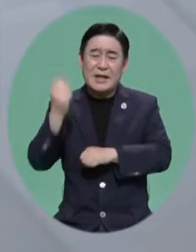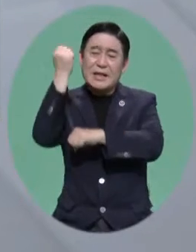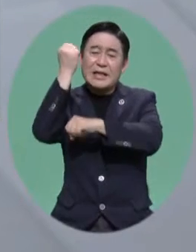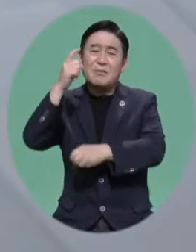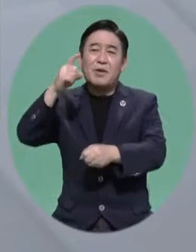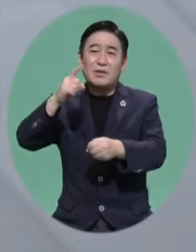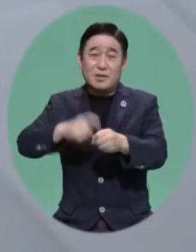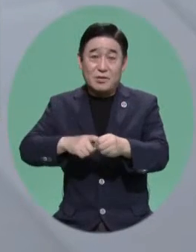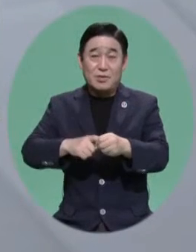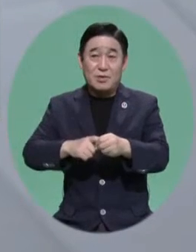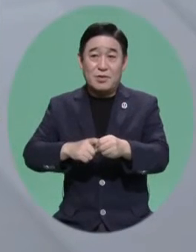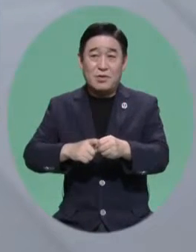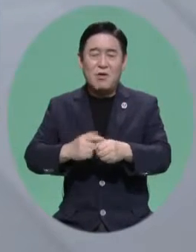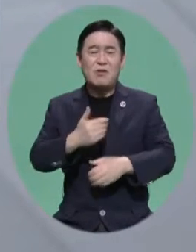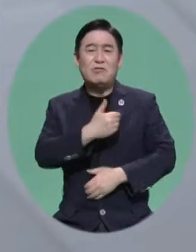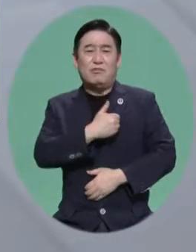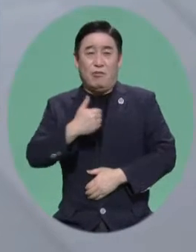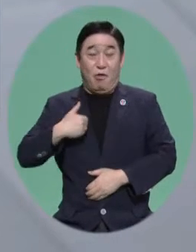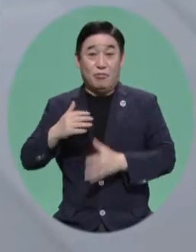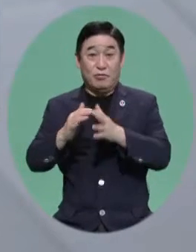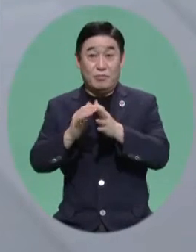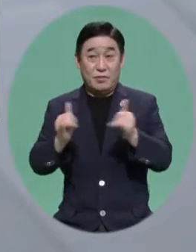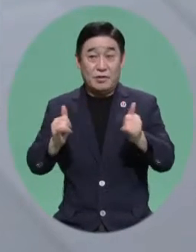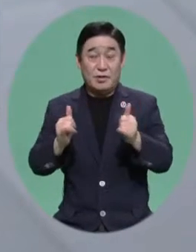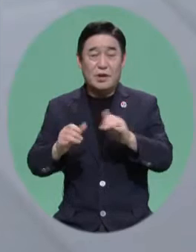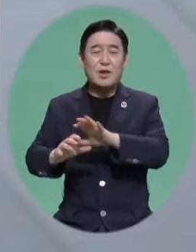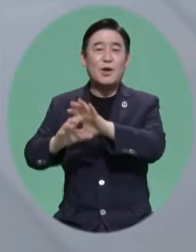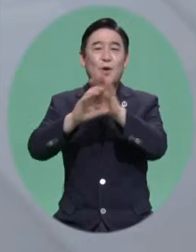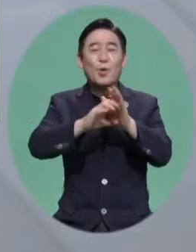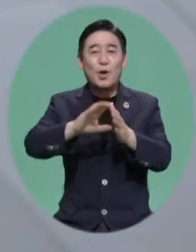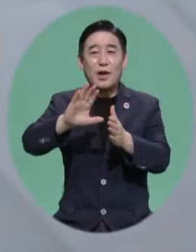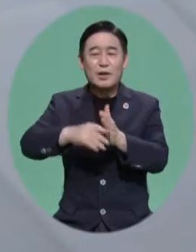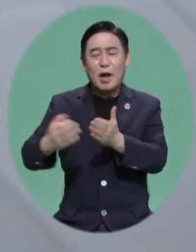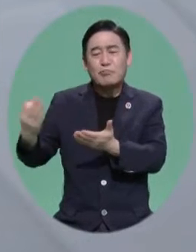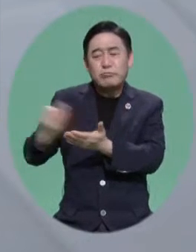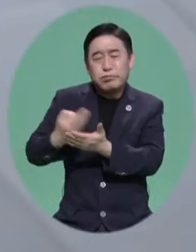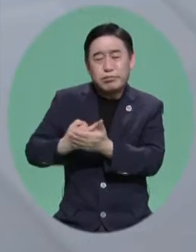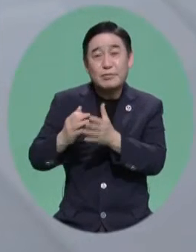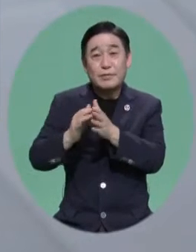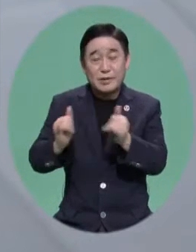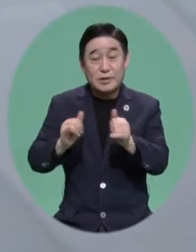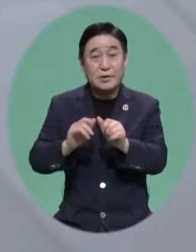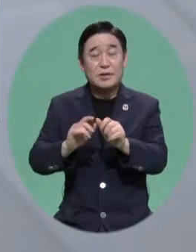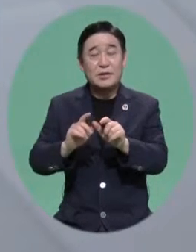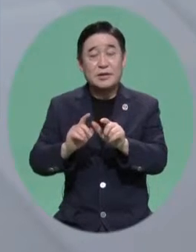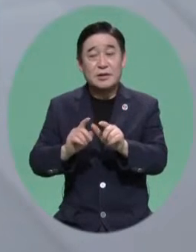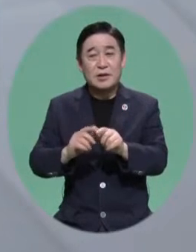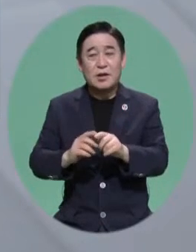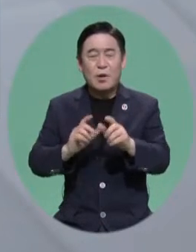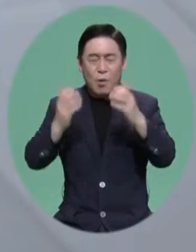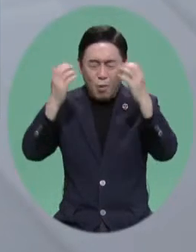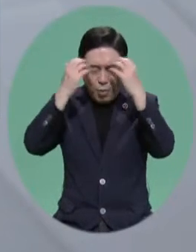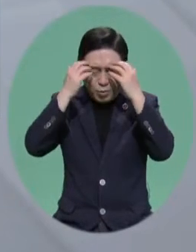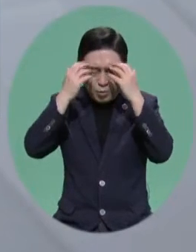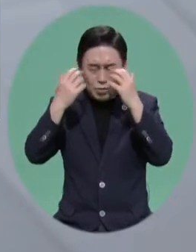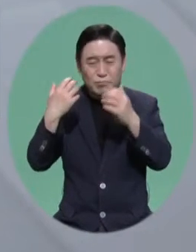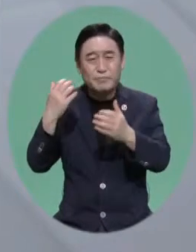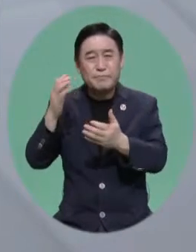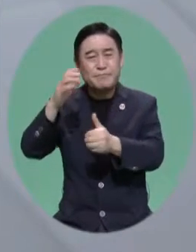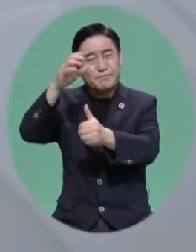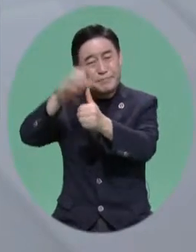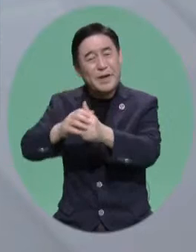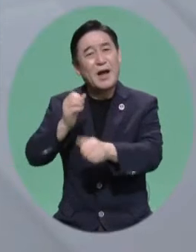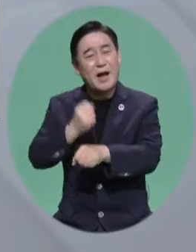어 그래도 좀 여유 있는 분들을 그럼 하 때도 돈을 버는 분들 이런 분들에게 고통분담을 요구해야 된다고